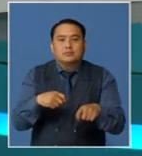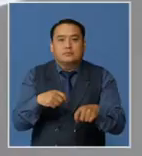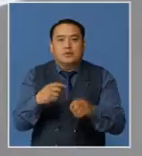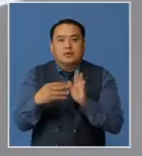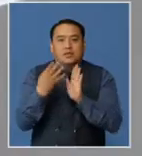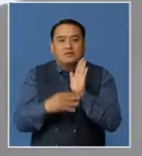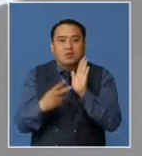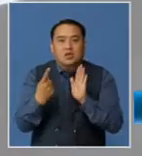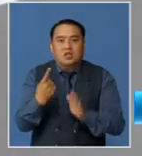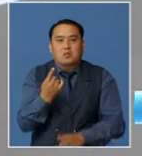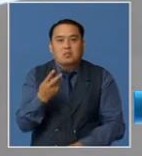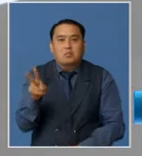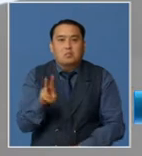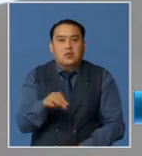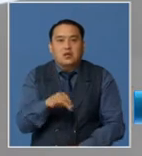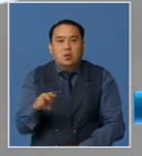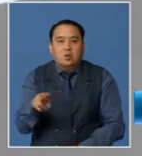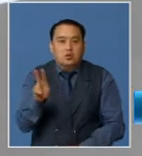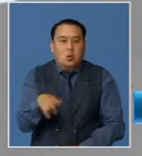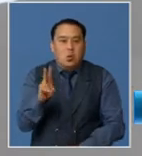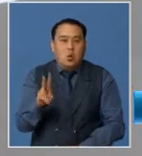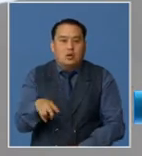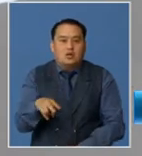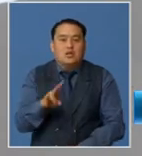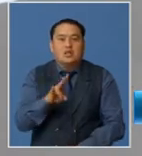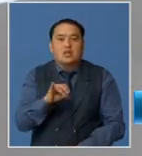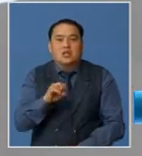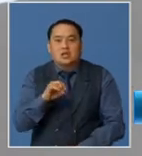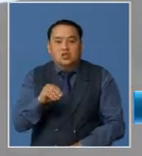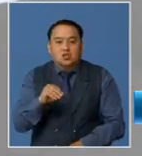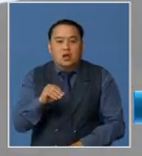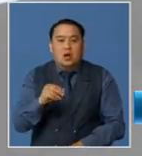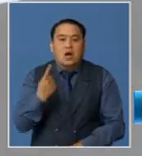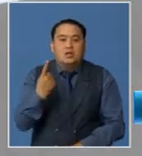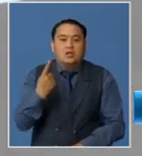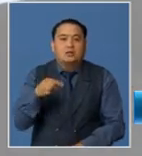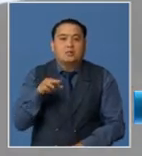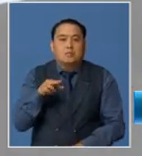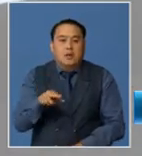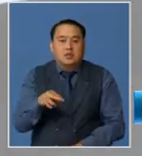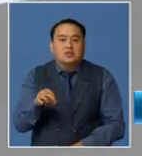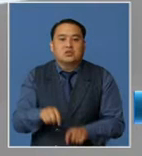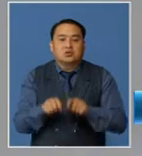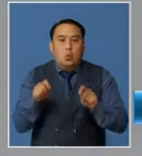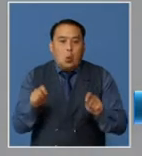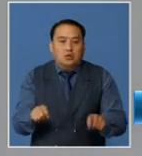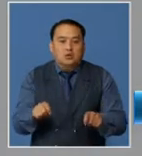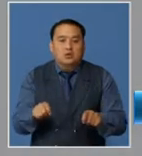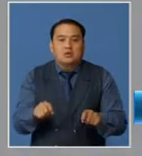за 91 миллион долларов. Произведение из нержавеющей стали высотой чуть больше метра было создано Кунцем